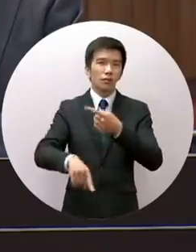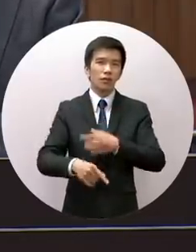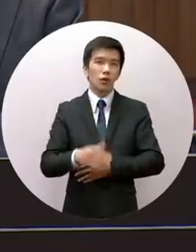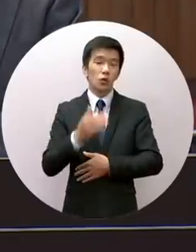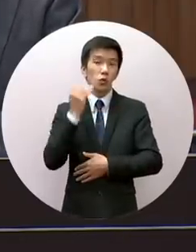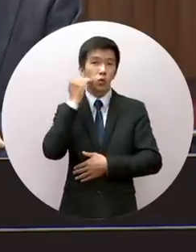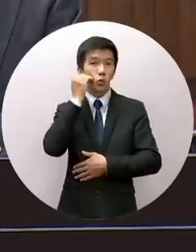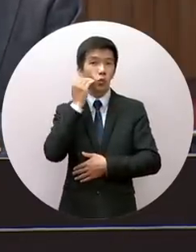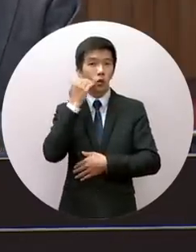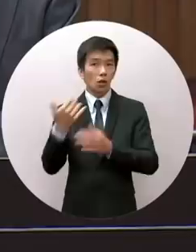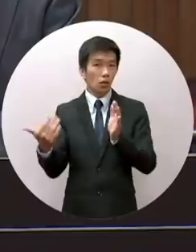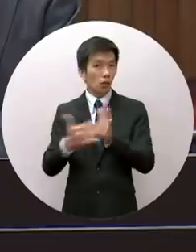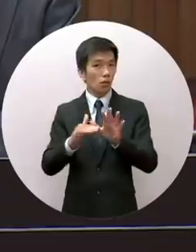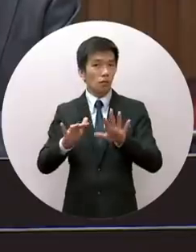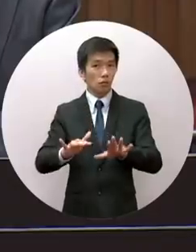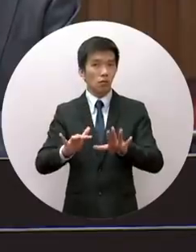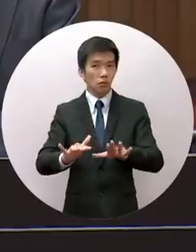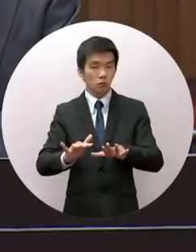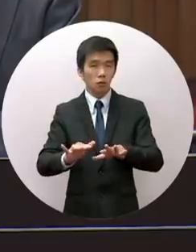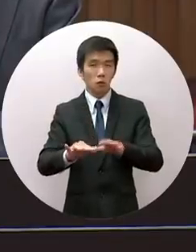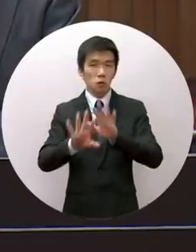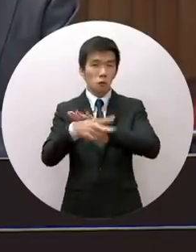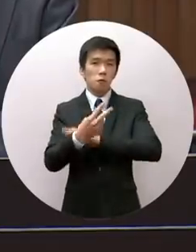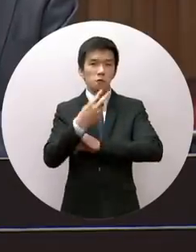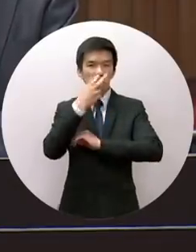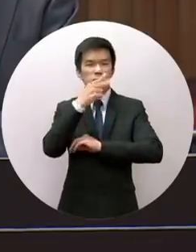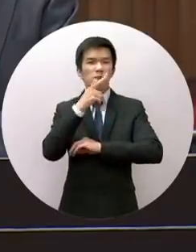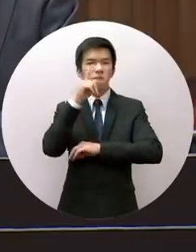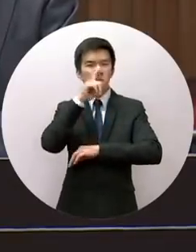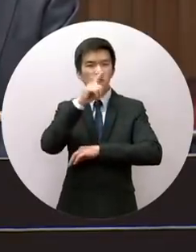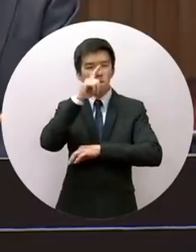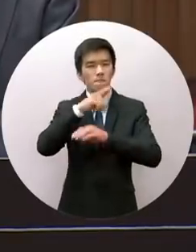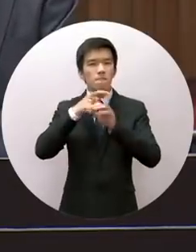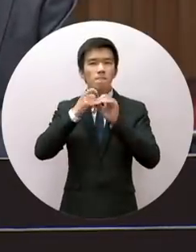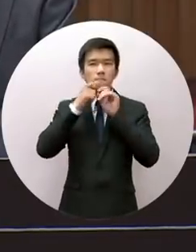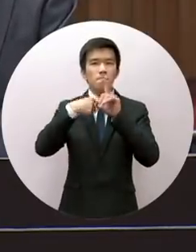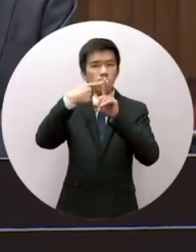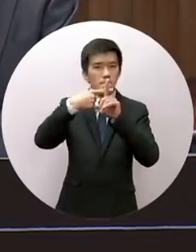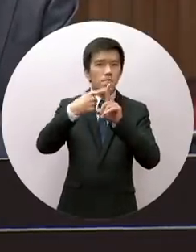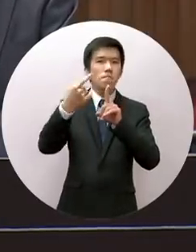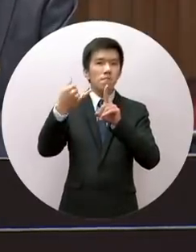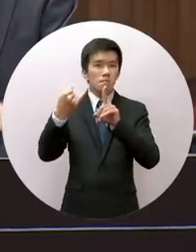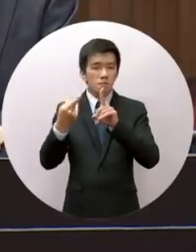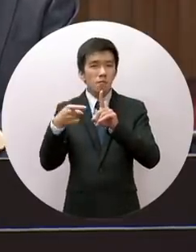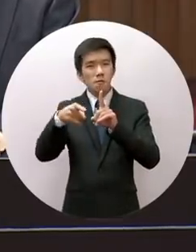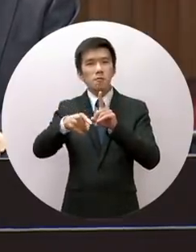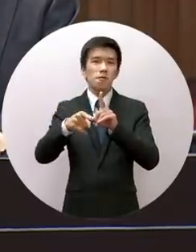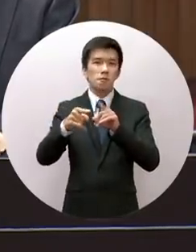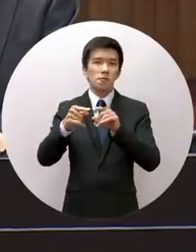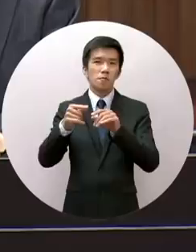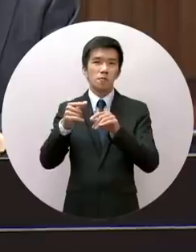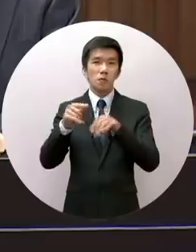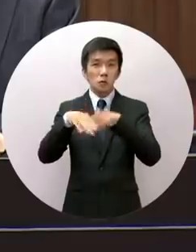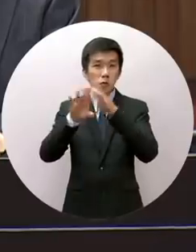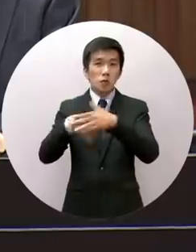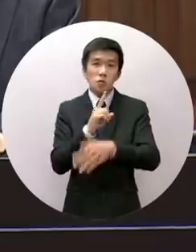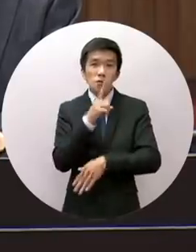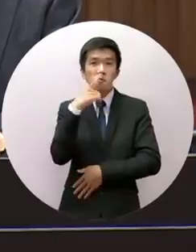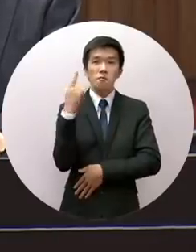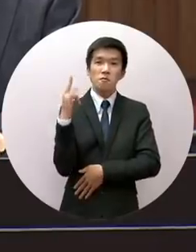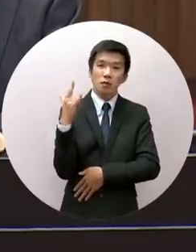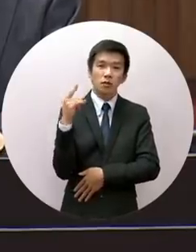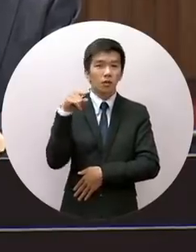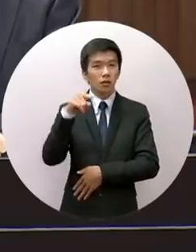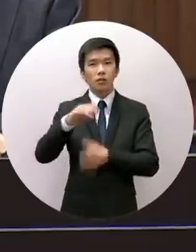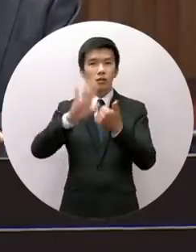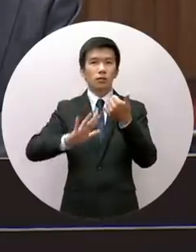天到现在为止针对空气污染，针对空气品质还是用这种方式，院